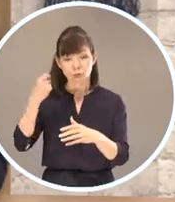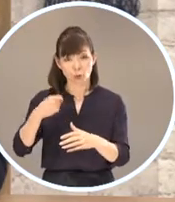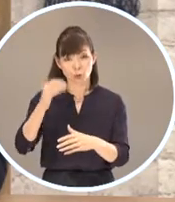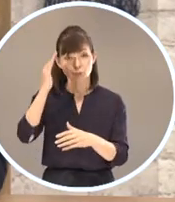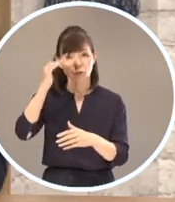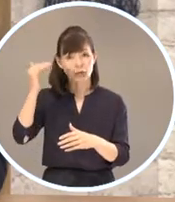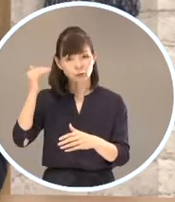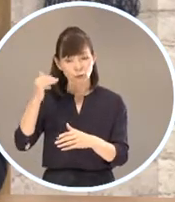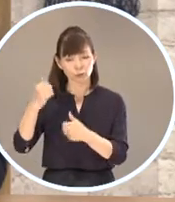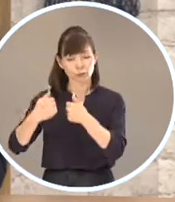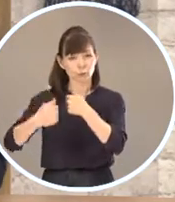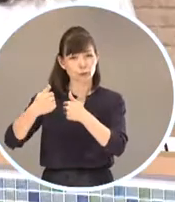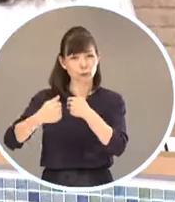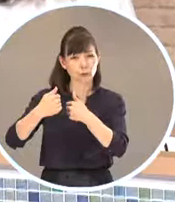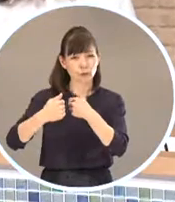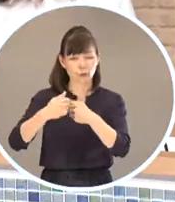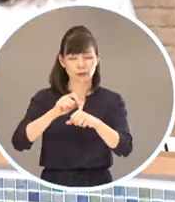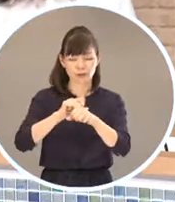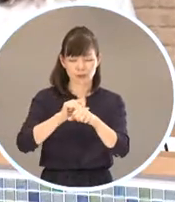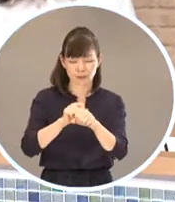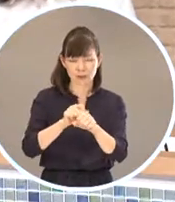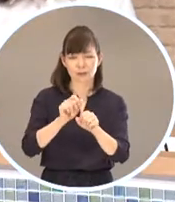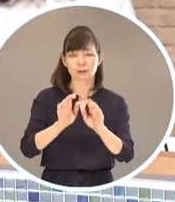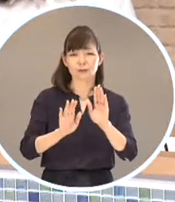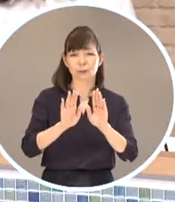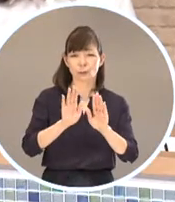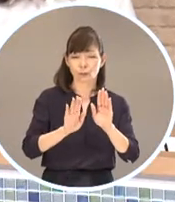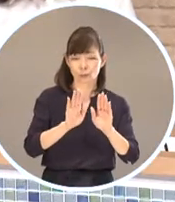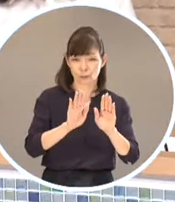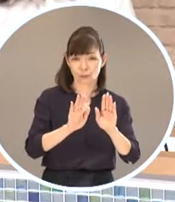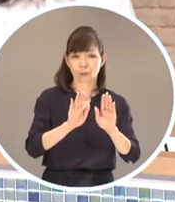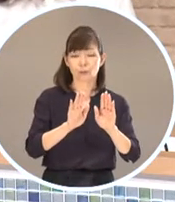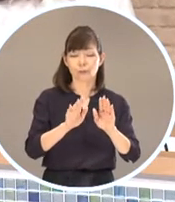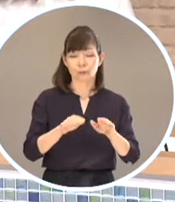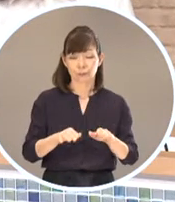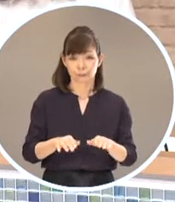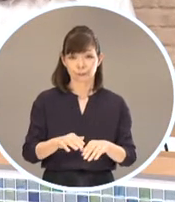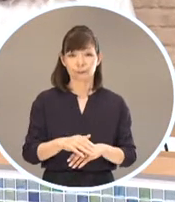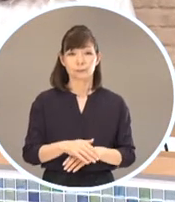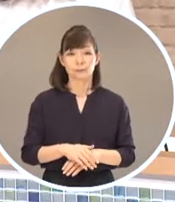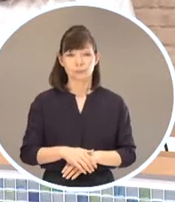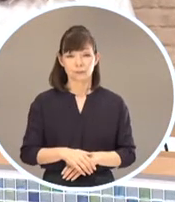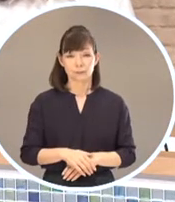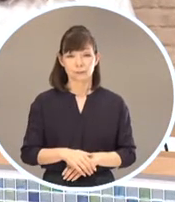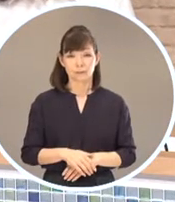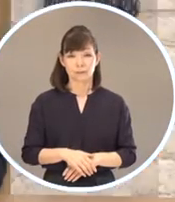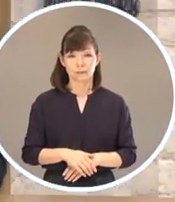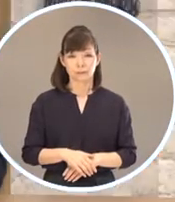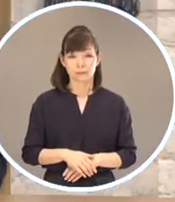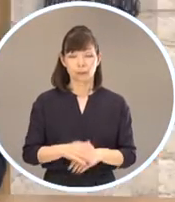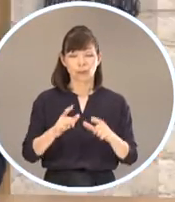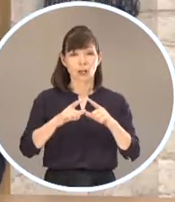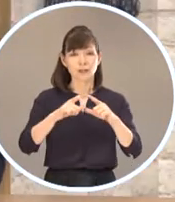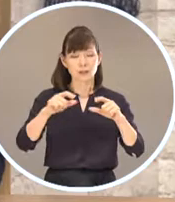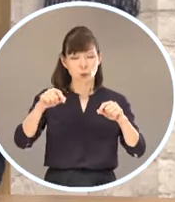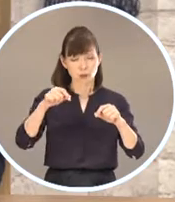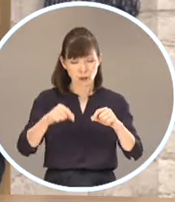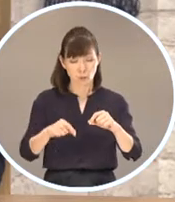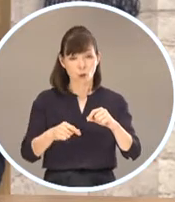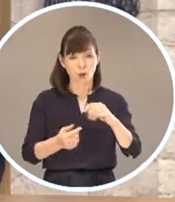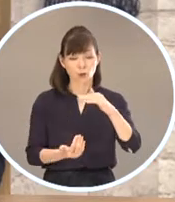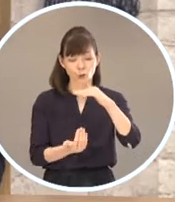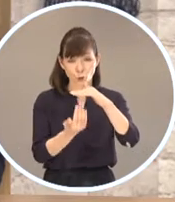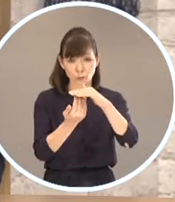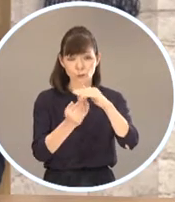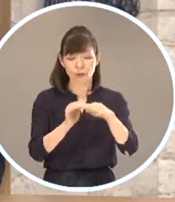競争、これが非常に激しくなってきて苦しい立場に置かれているんですね。でもそういう日本でもトップクラスの重要